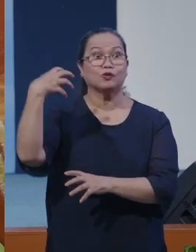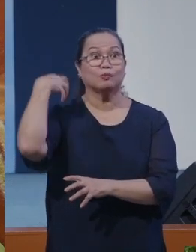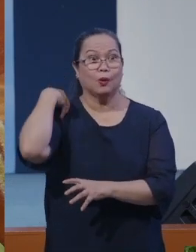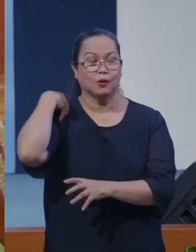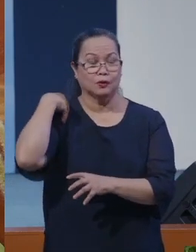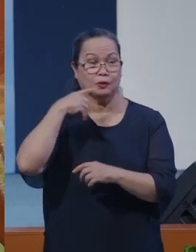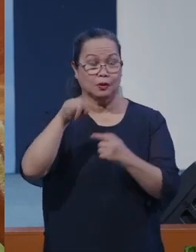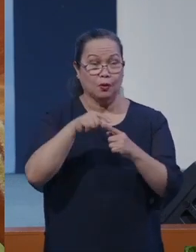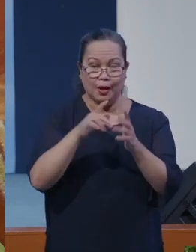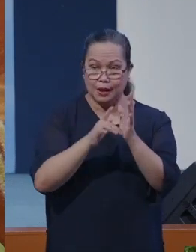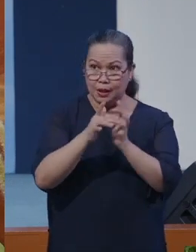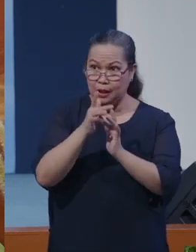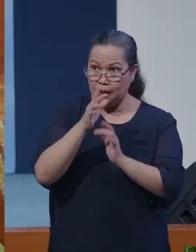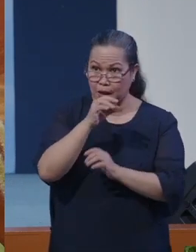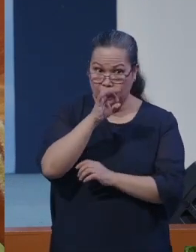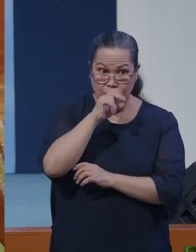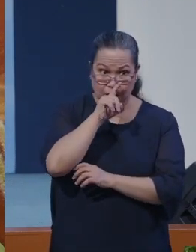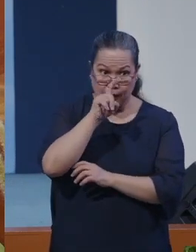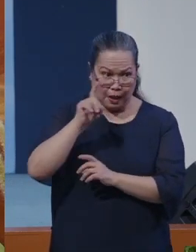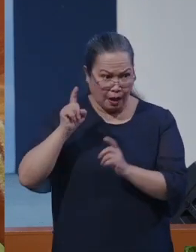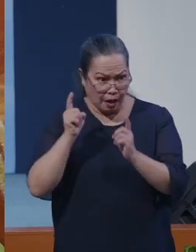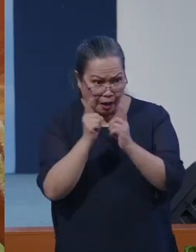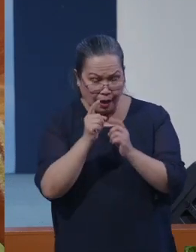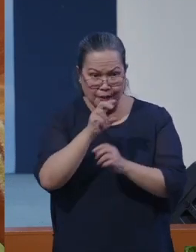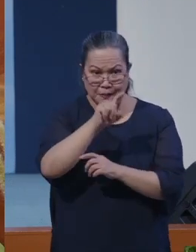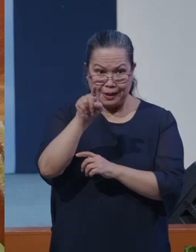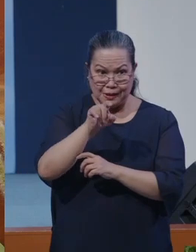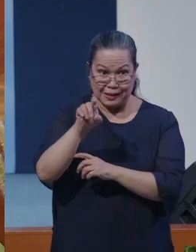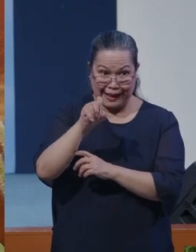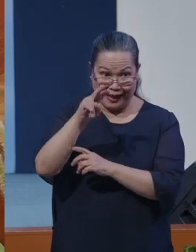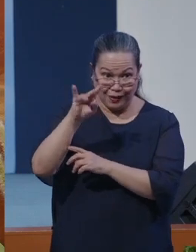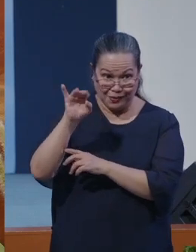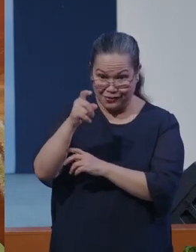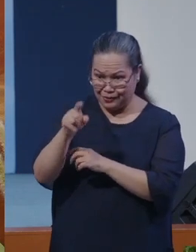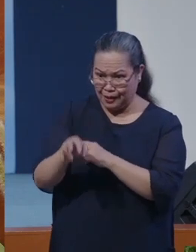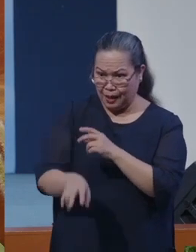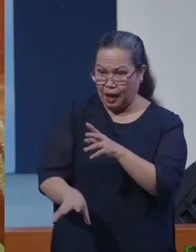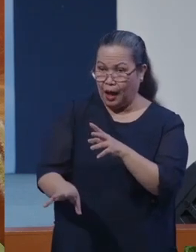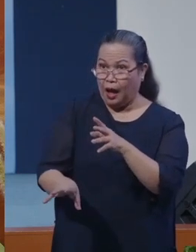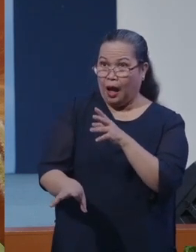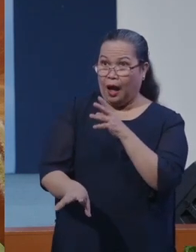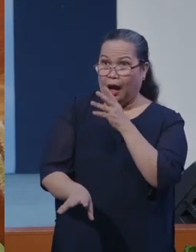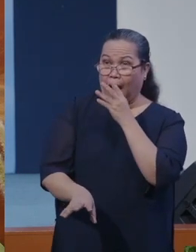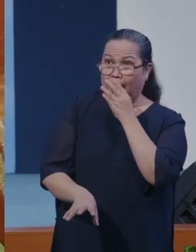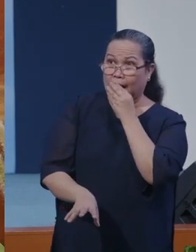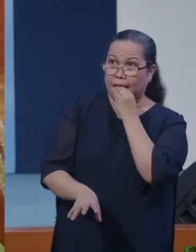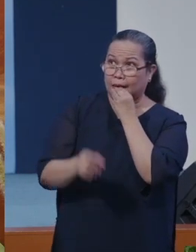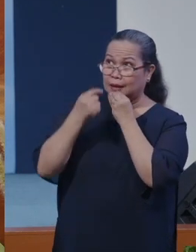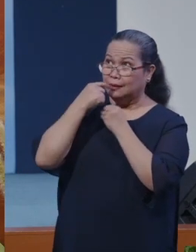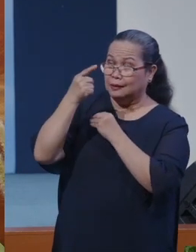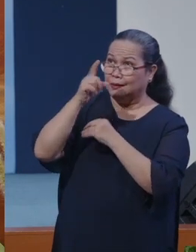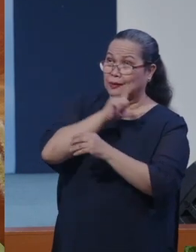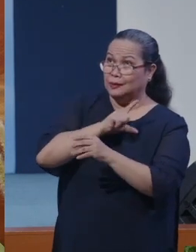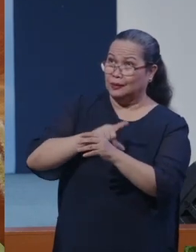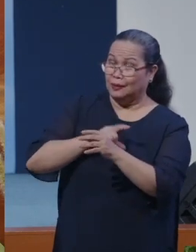niya ang Panginoon, ganito ang naging exchange nila. And Zacchaeus stood and said to the Lord,